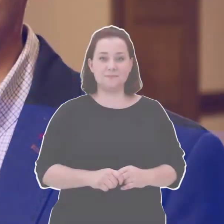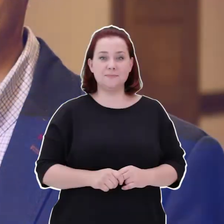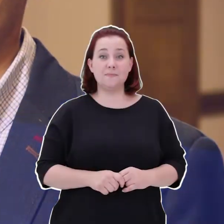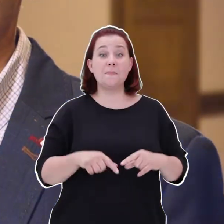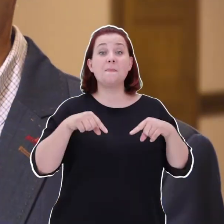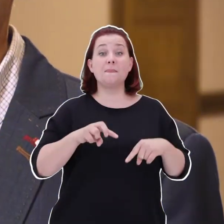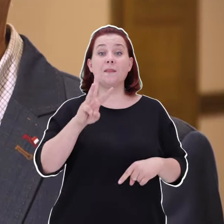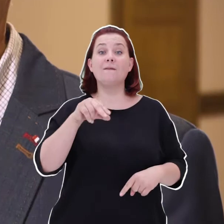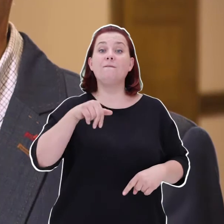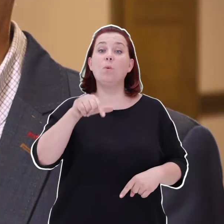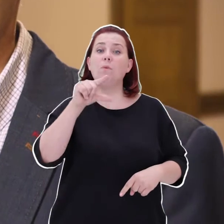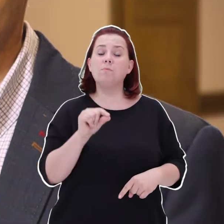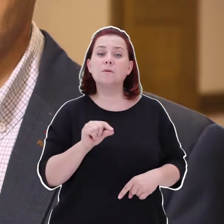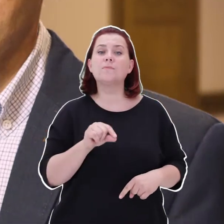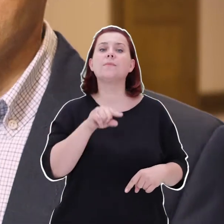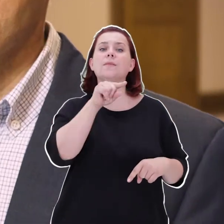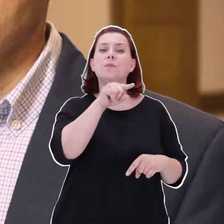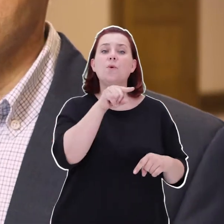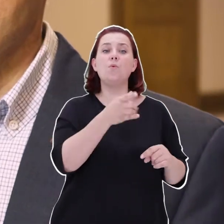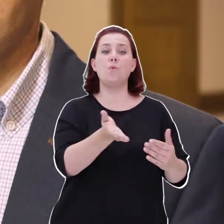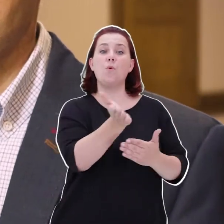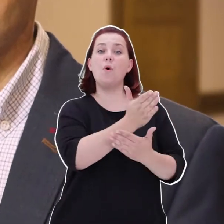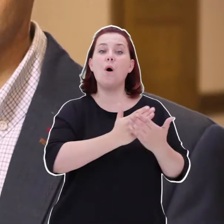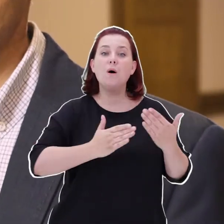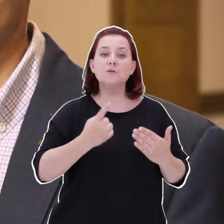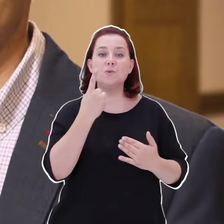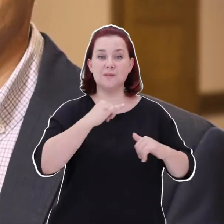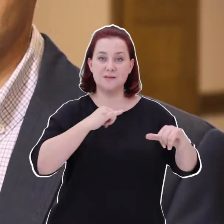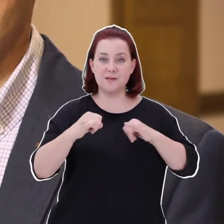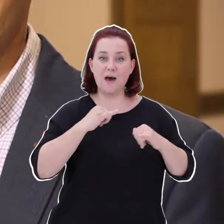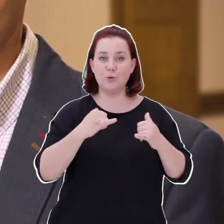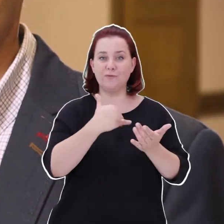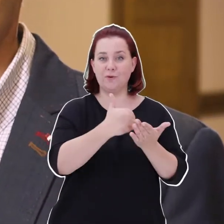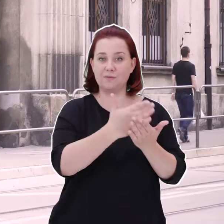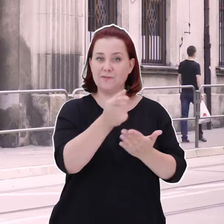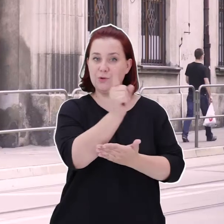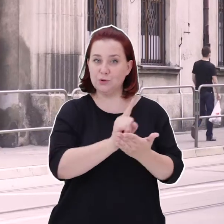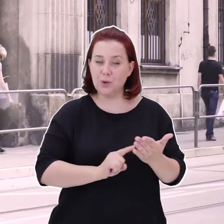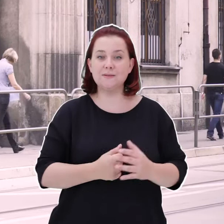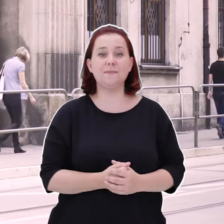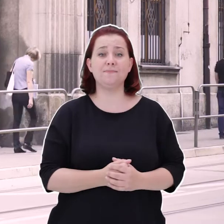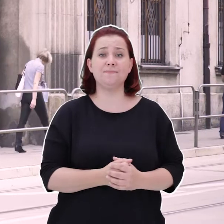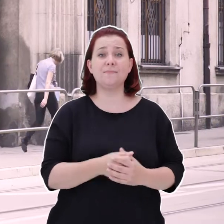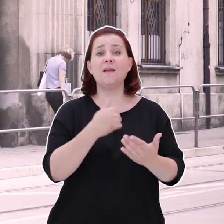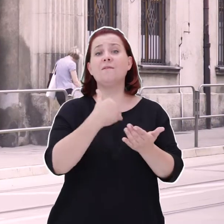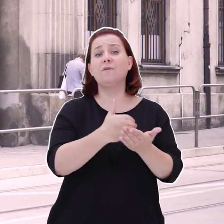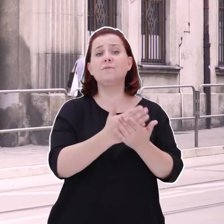Wojewódzki Urząd Pracy w Katowicach jest jednostką samorządu województwa śląskiego. W Wojewódzkim Urzędzie